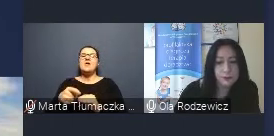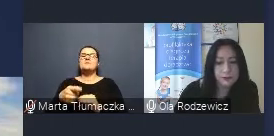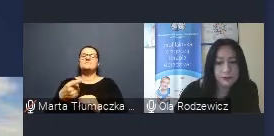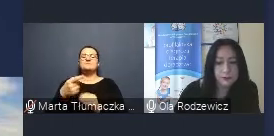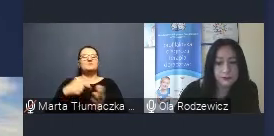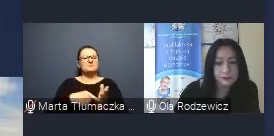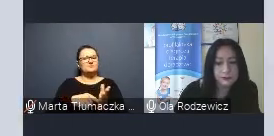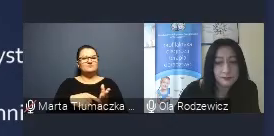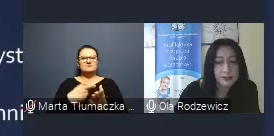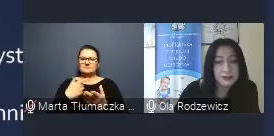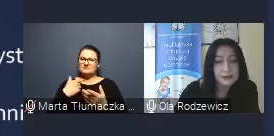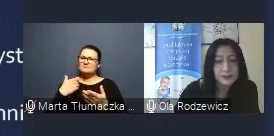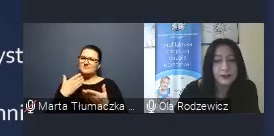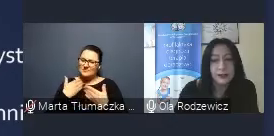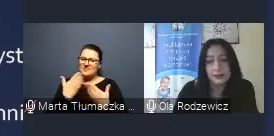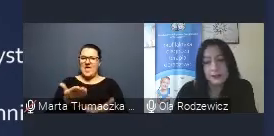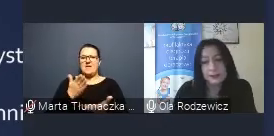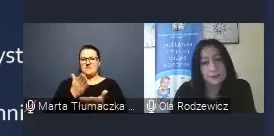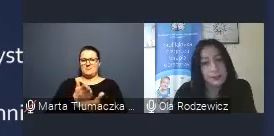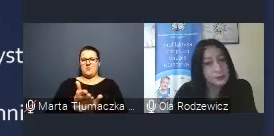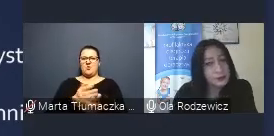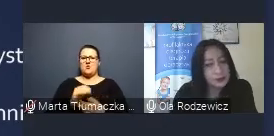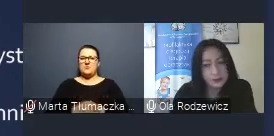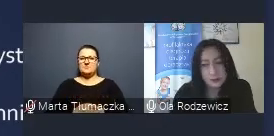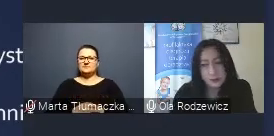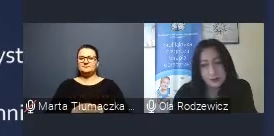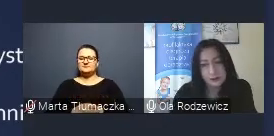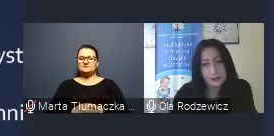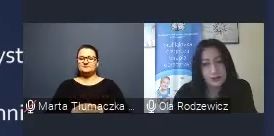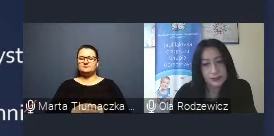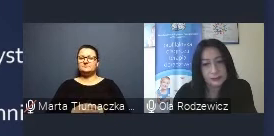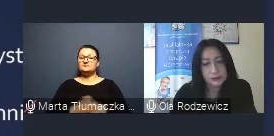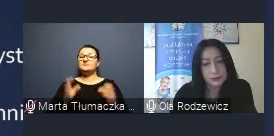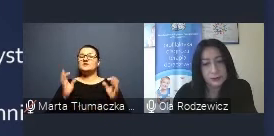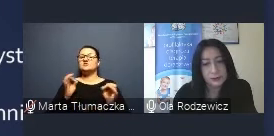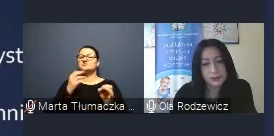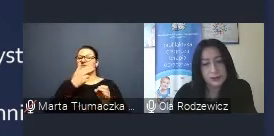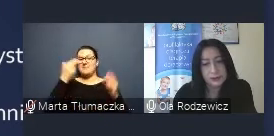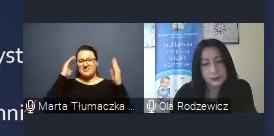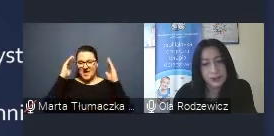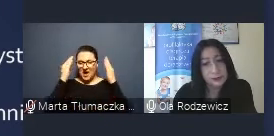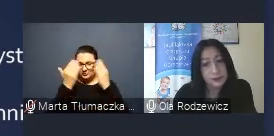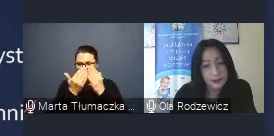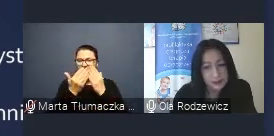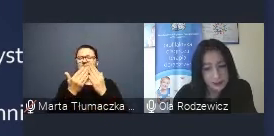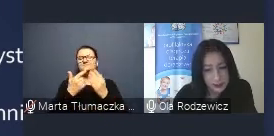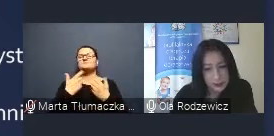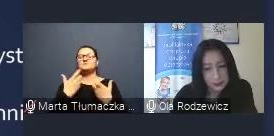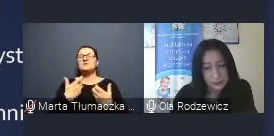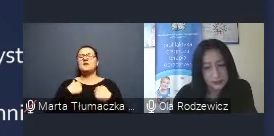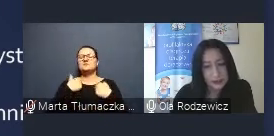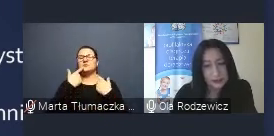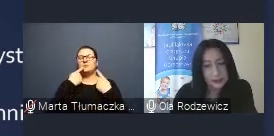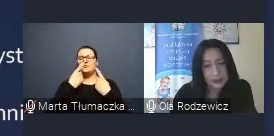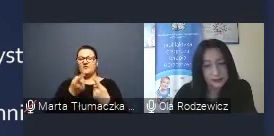tą pomocą. I jak już dziś jesteśmy przy temacie autyzmu, to chciałam powiedzieć, że takim